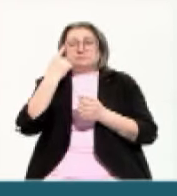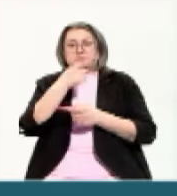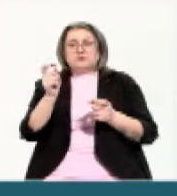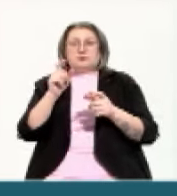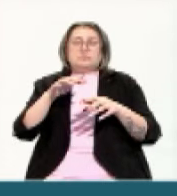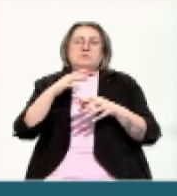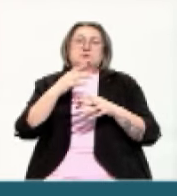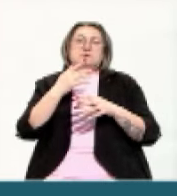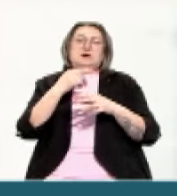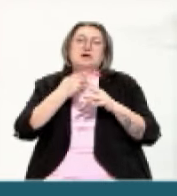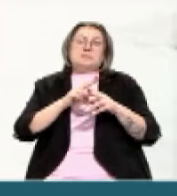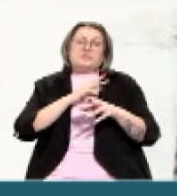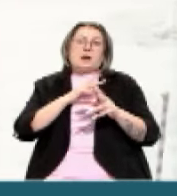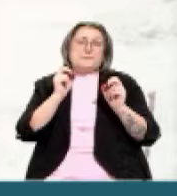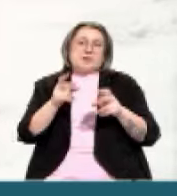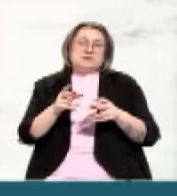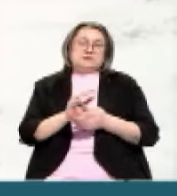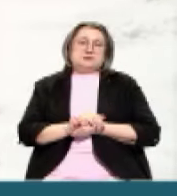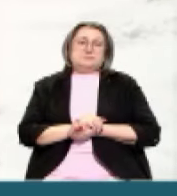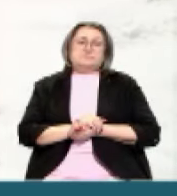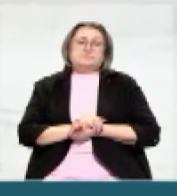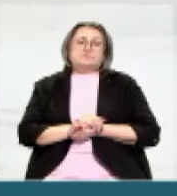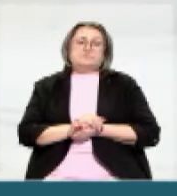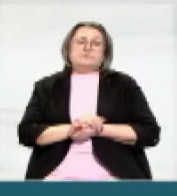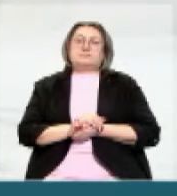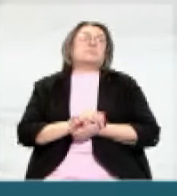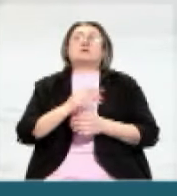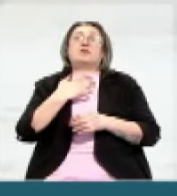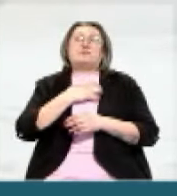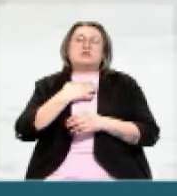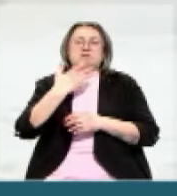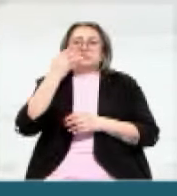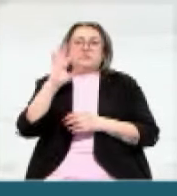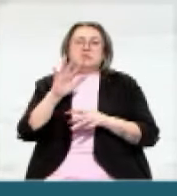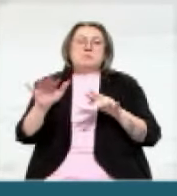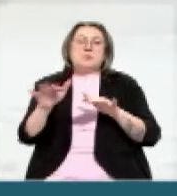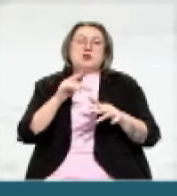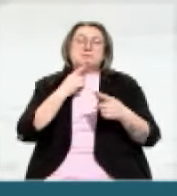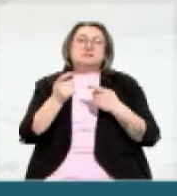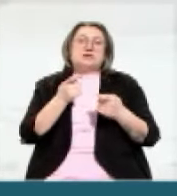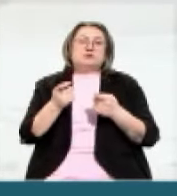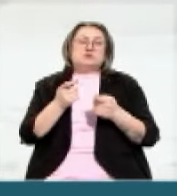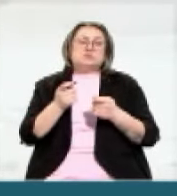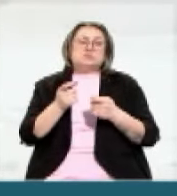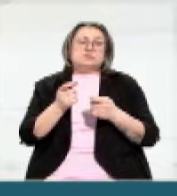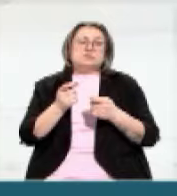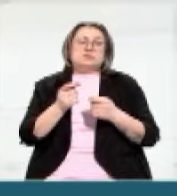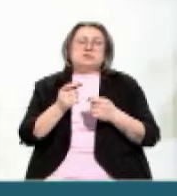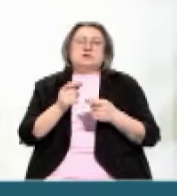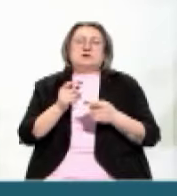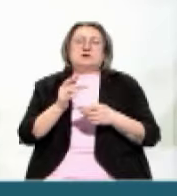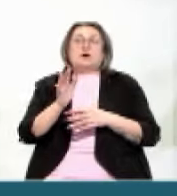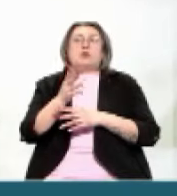жұқалау, сондықтан сақтық шараларын ұмытпаған жөн. Төтеншеліктер балықшыларға өздерімен бірге ұзындығы 2 метр таяқ пен